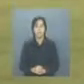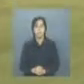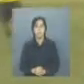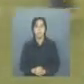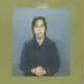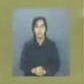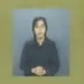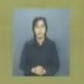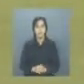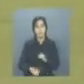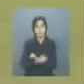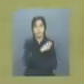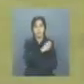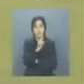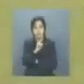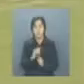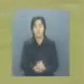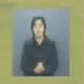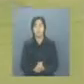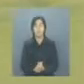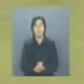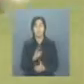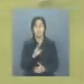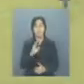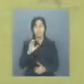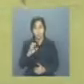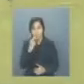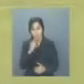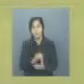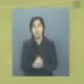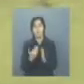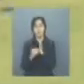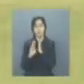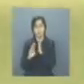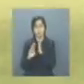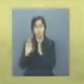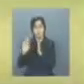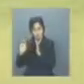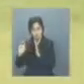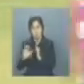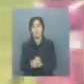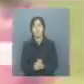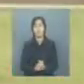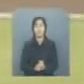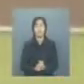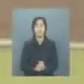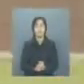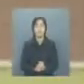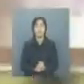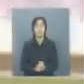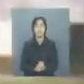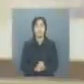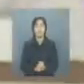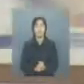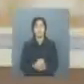อลดิวิชั่น1นัดรองสุดท้ายของ BBCU เจอกับบุรีรัมย์ FC ค่ะซึ่งเป็นแชมป์ดิวิชั่น1นัดนี้เจ้าถิ่นต้อง